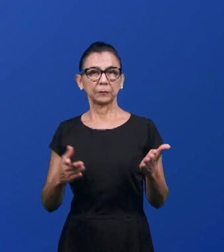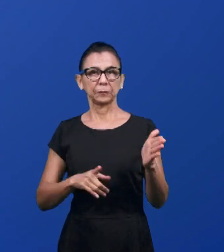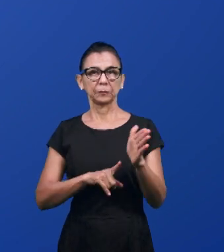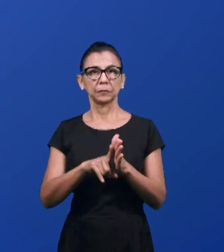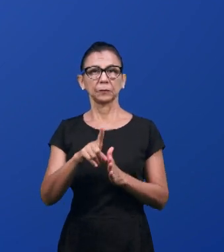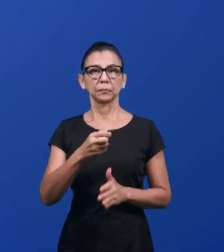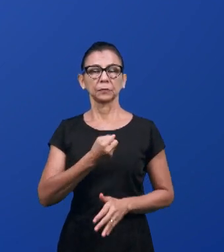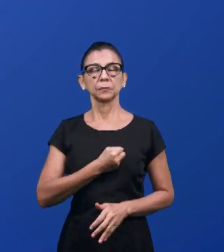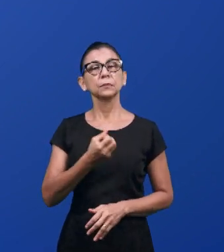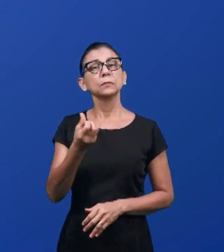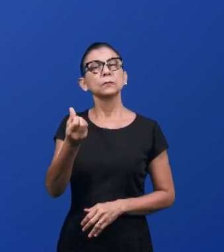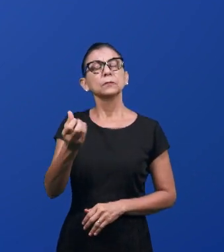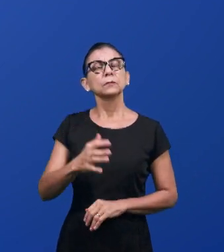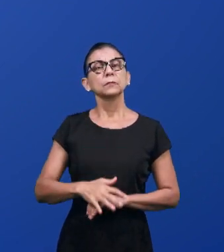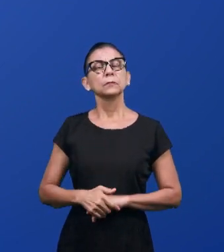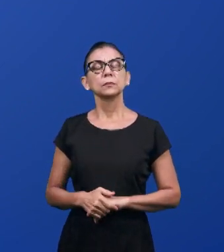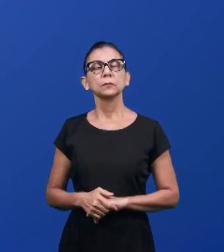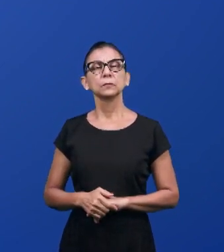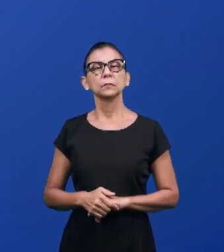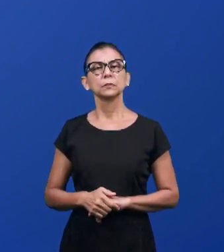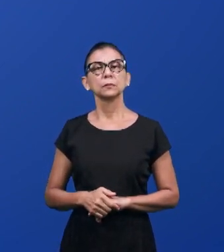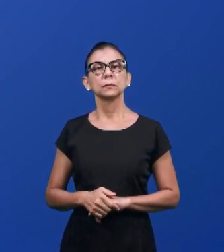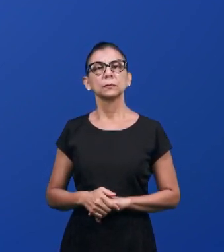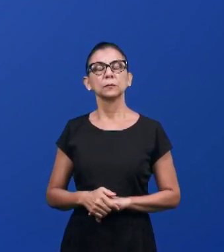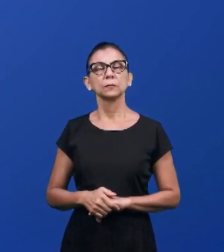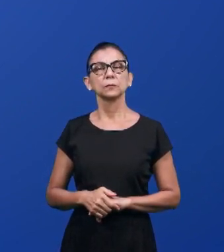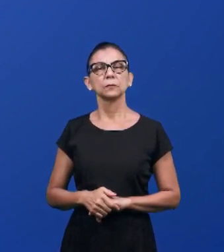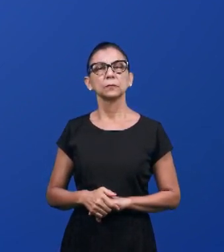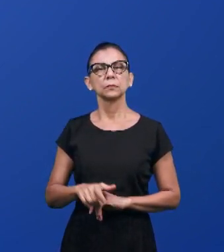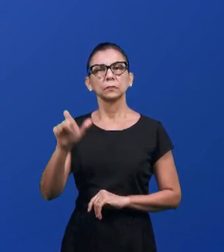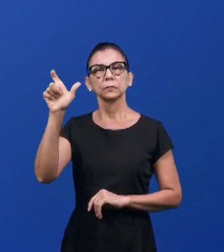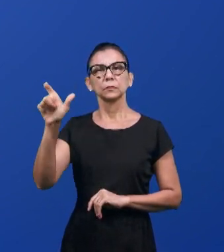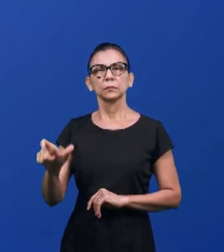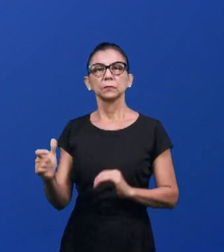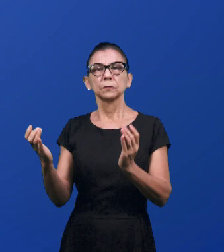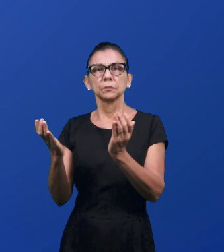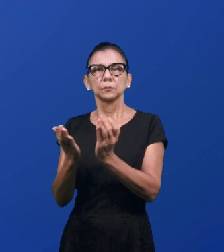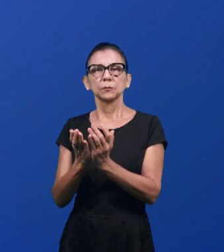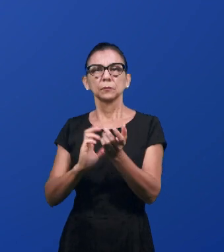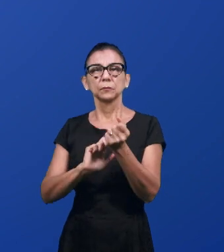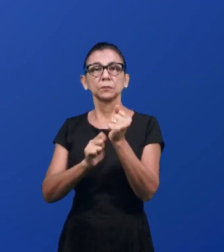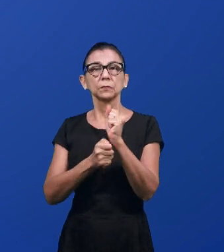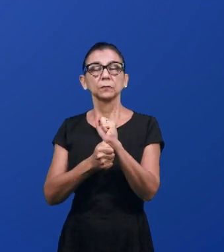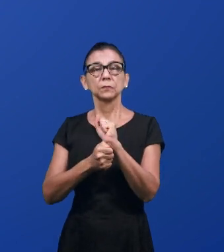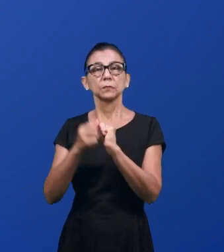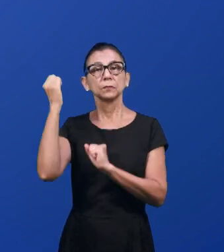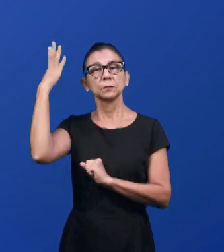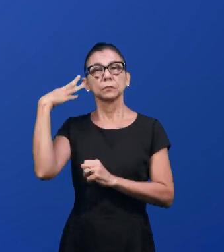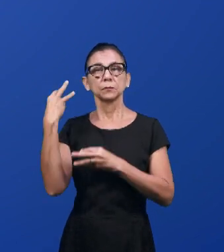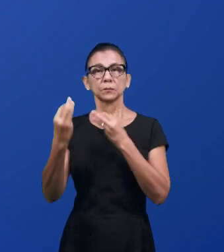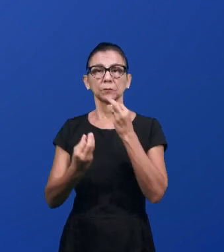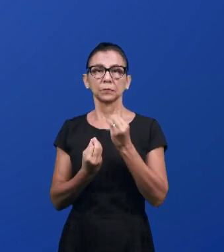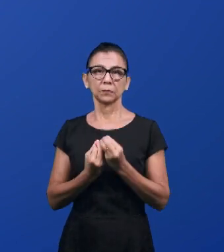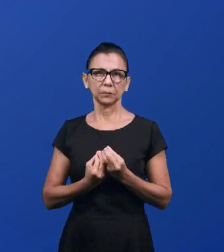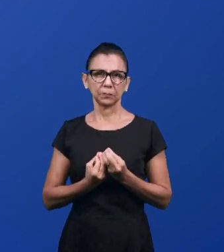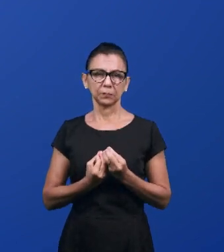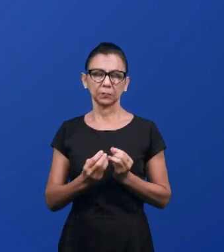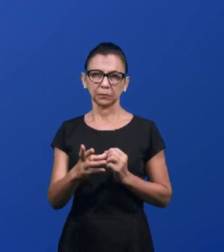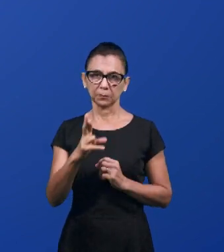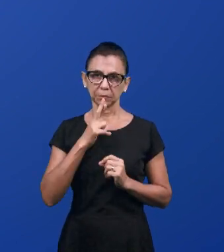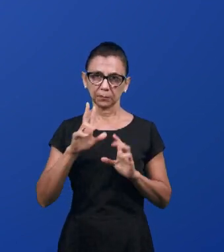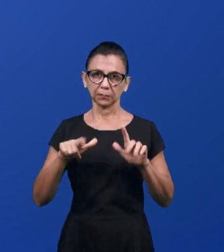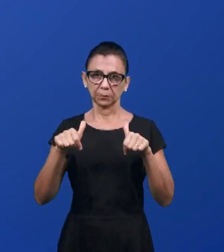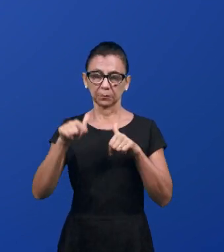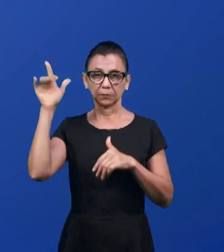6, comment se révèle le mystère de la vie du chrétien? Nous savons qu'il se révèle à travers le Saint-Esprit. Et